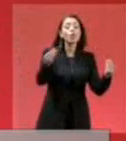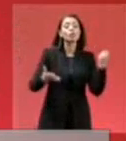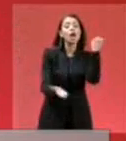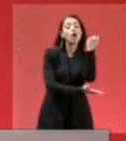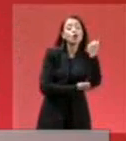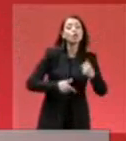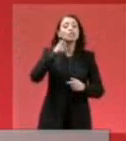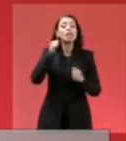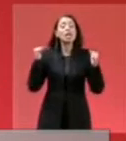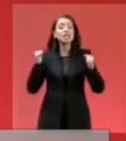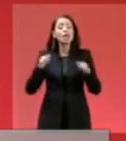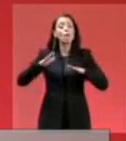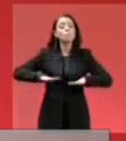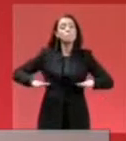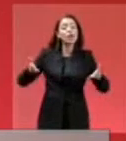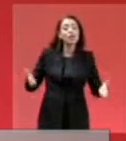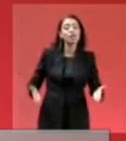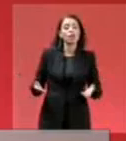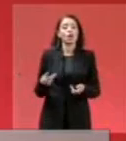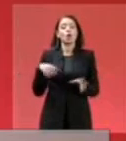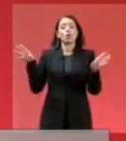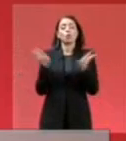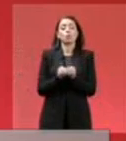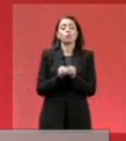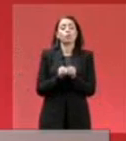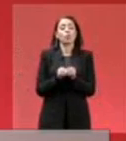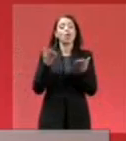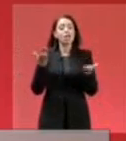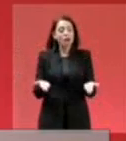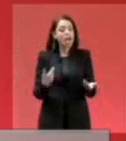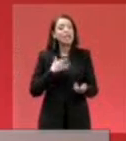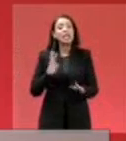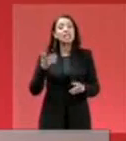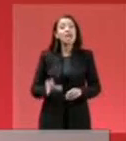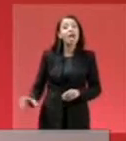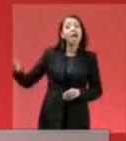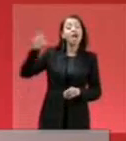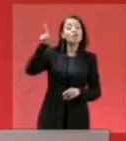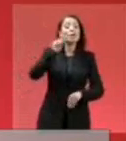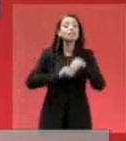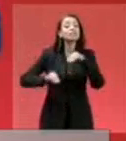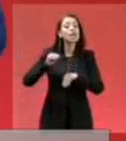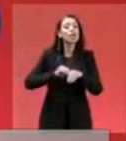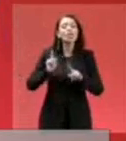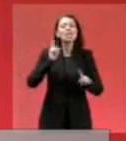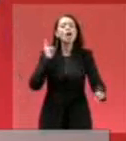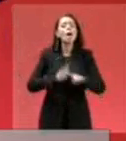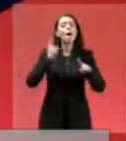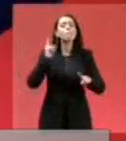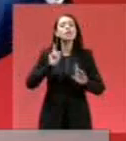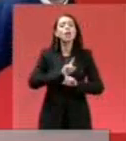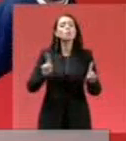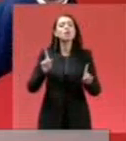υγεία, για την παιδεία, για τις δημόσιες υποδομές. Να λοιπόν γιατί οι ευρωπαϊκές εκλογές δεν είναι απλά μια